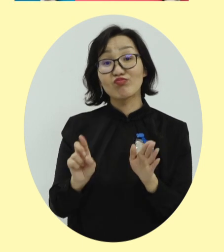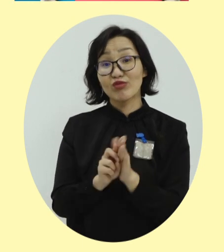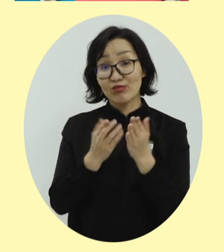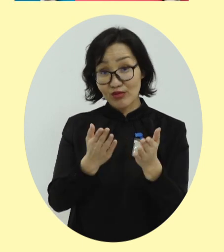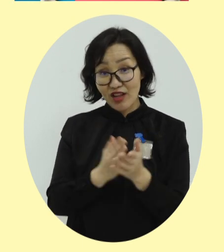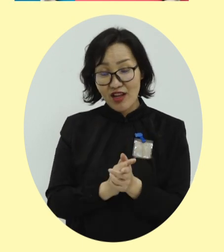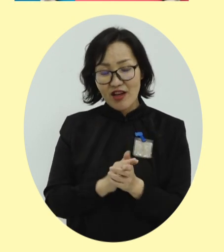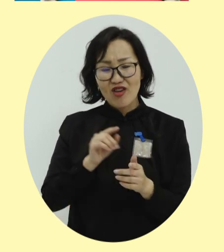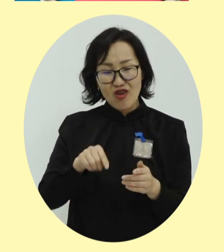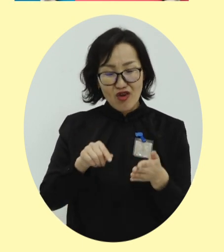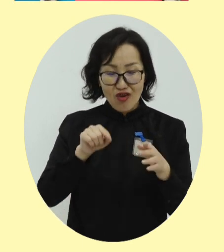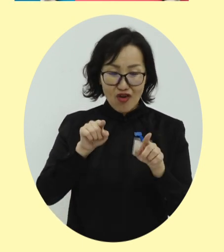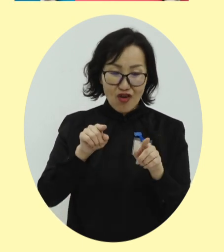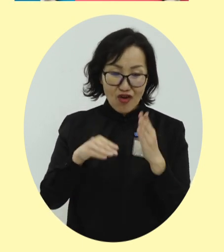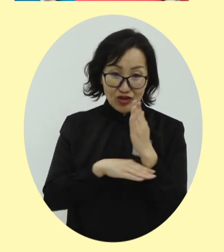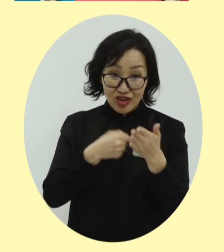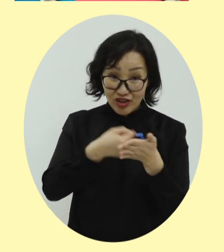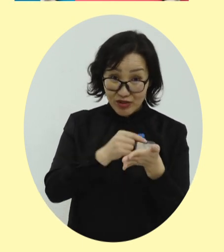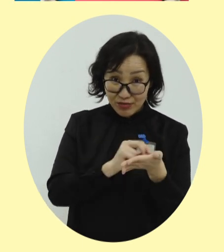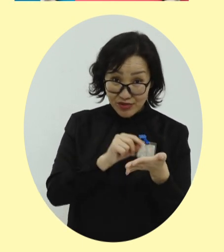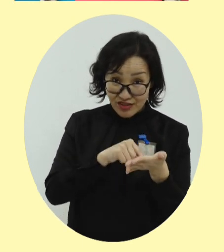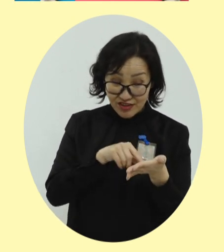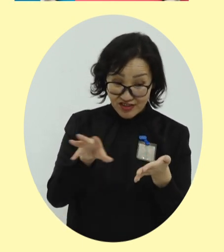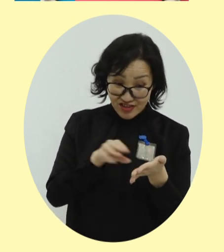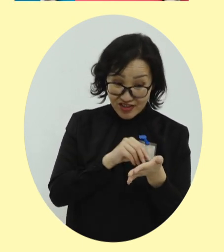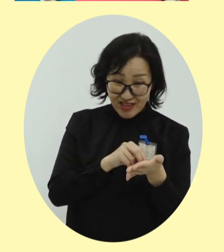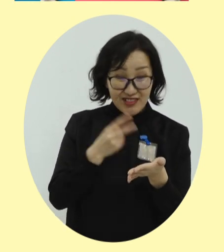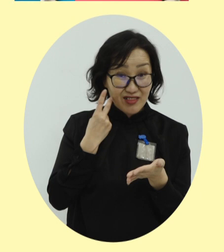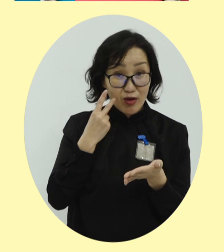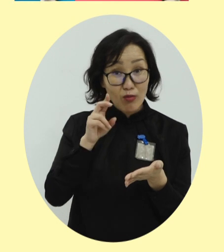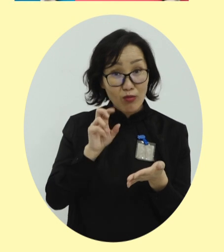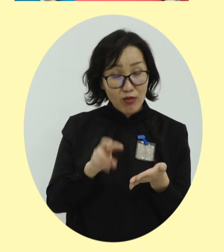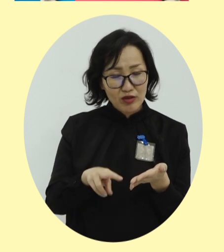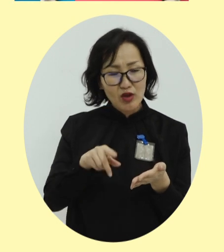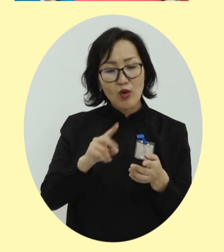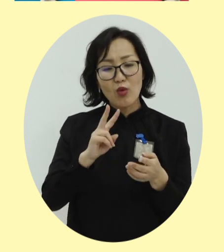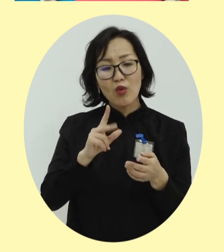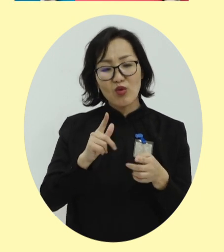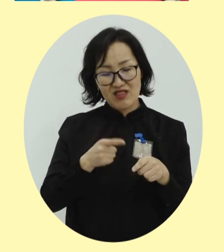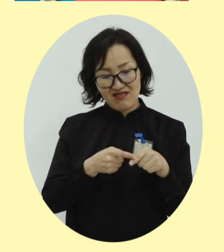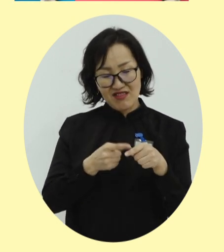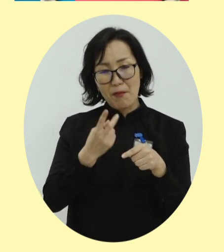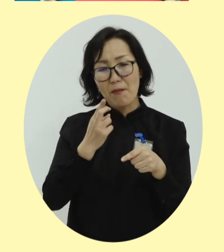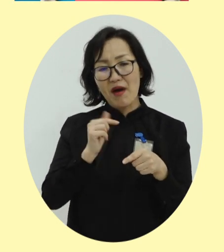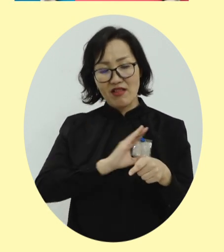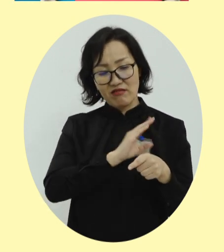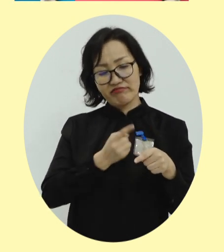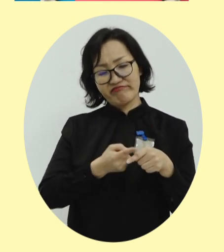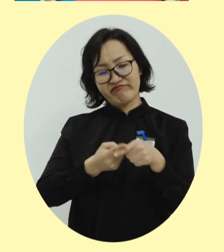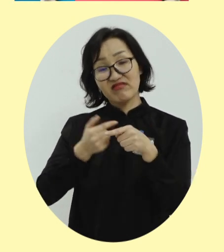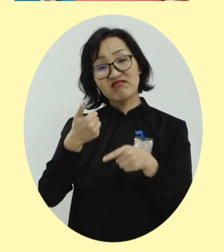Өдрийн тэмдэглэл хөтөлснөөр хүүхдүүд та бүхний үгийн сангийн баялагийг байнга нэмэгдүүлж байдаг сайн